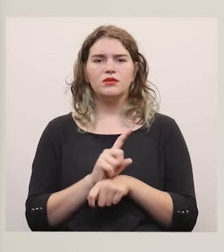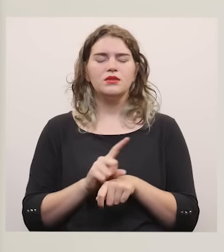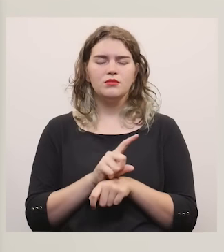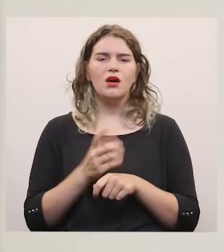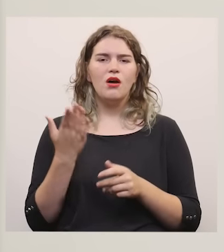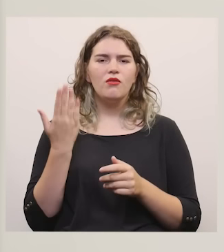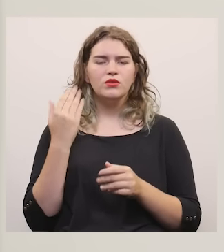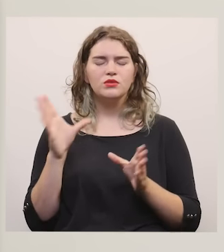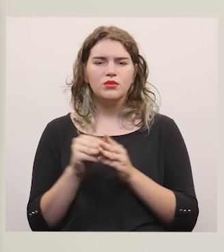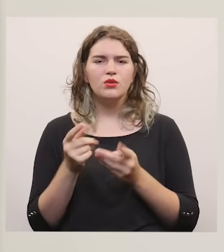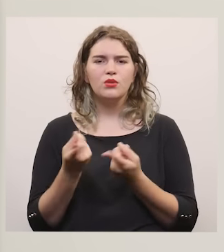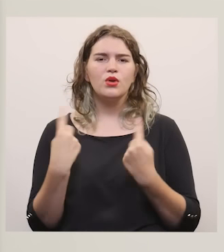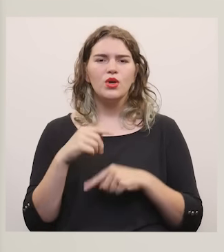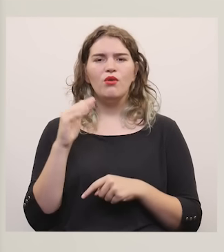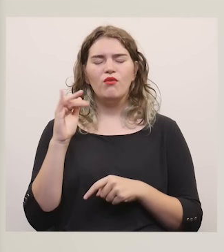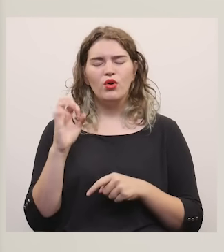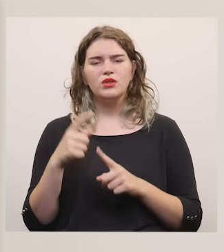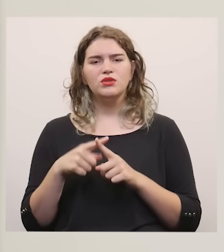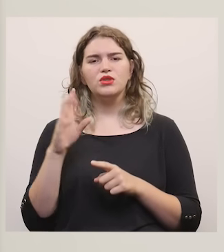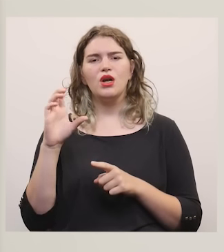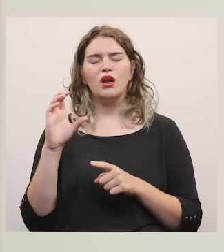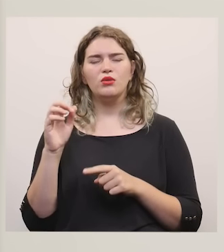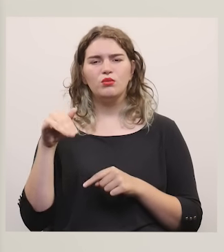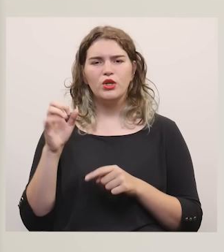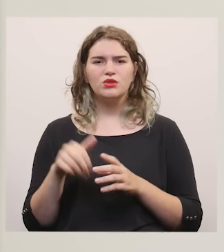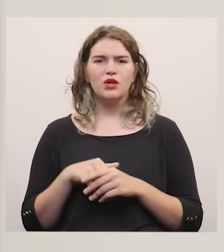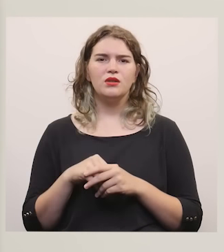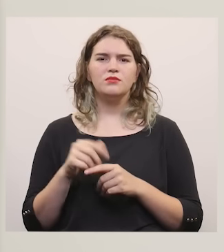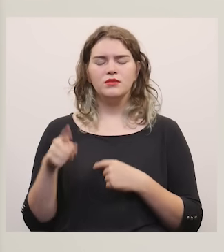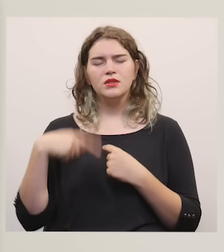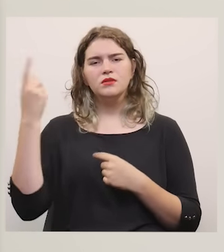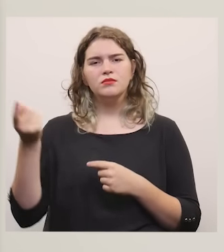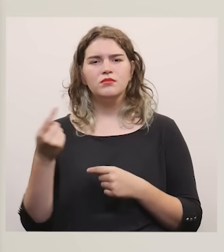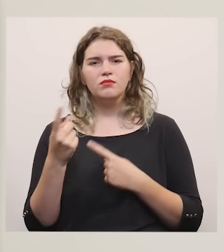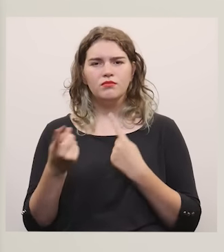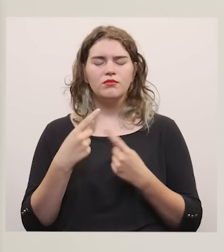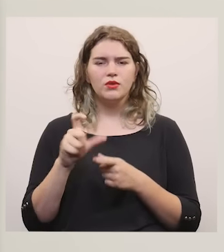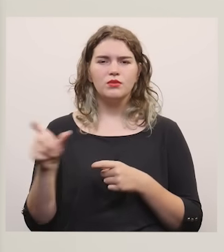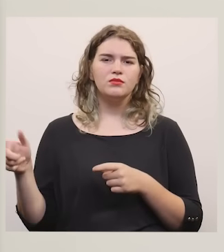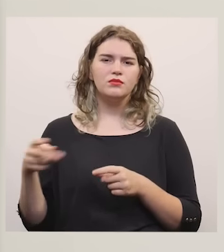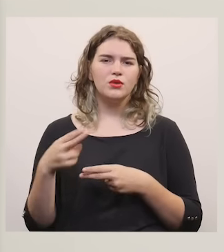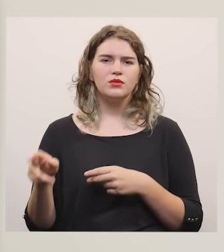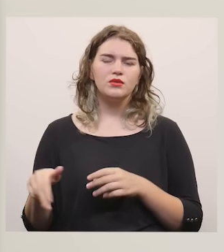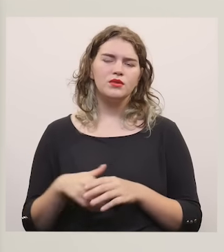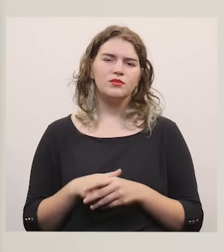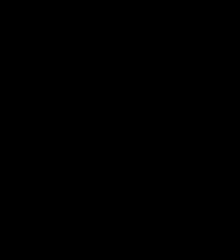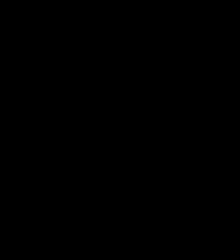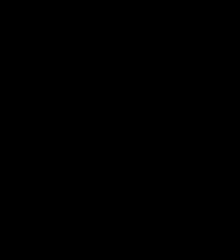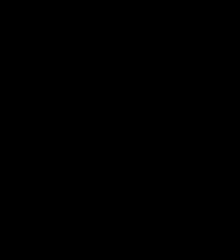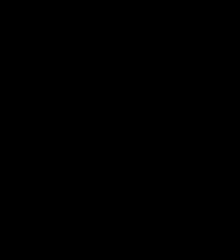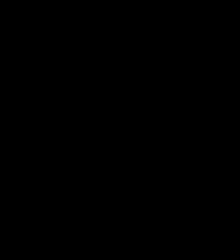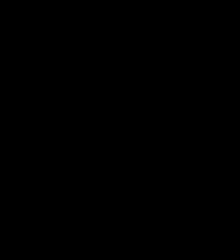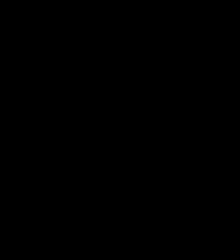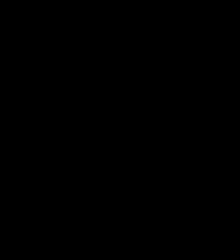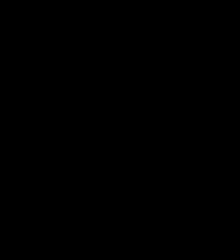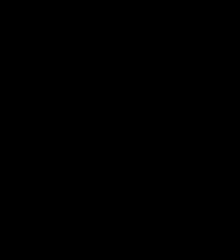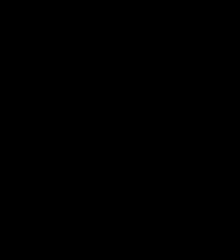poate. Mulțumim frumos, a fost împreună cu noi Florin și Claudia Mureșan. Data viitoare vom continua.